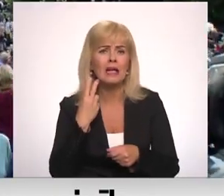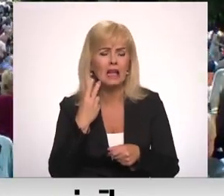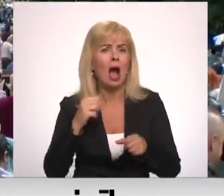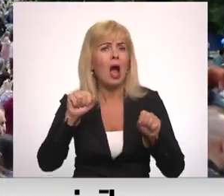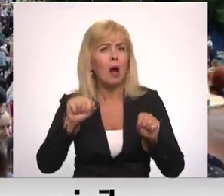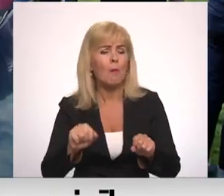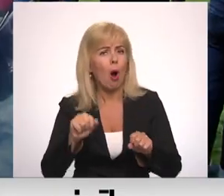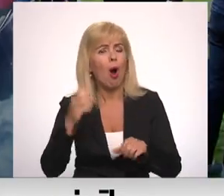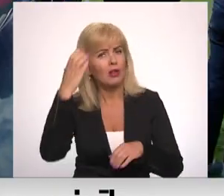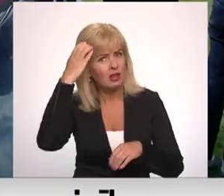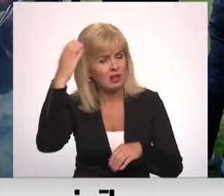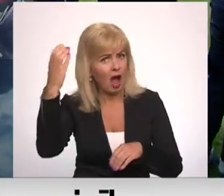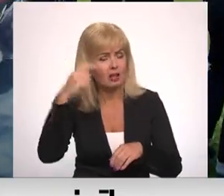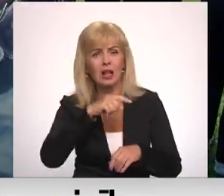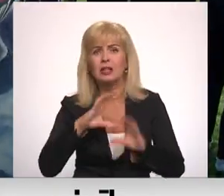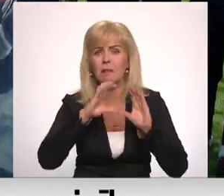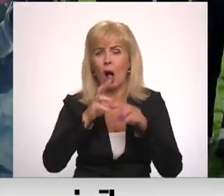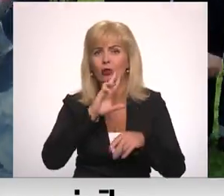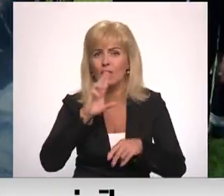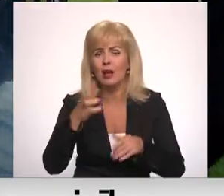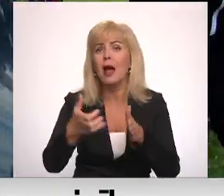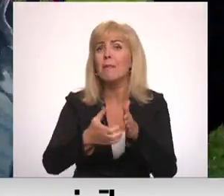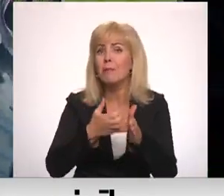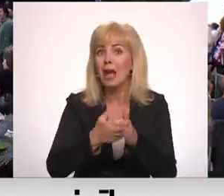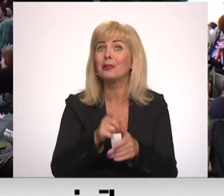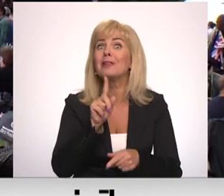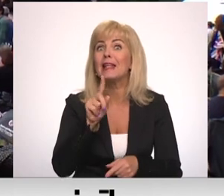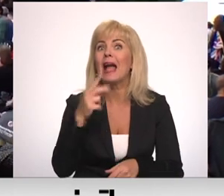līdz pasaules rekordam viņai pietrūkst tikai 2